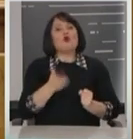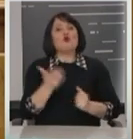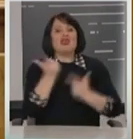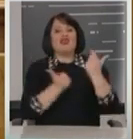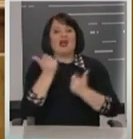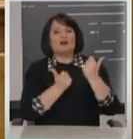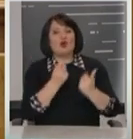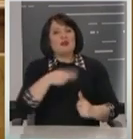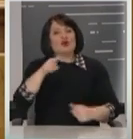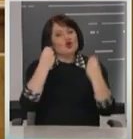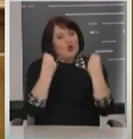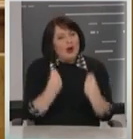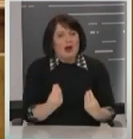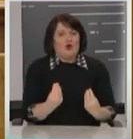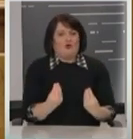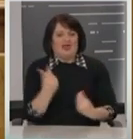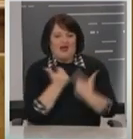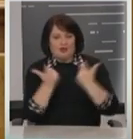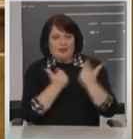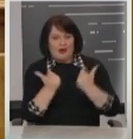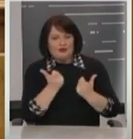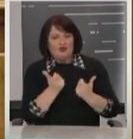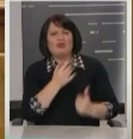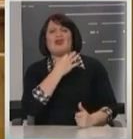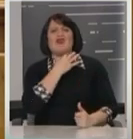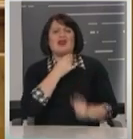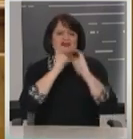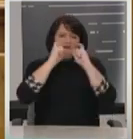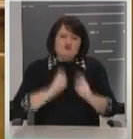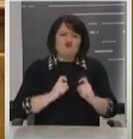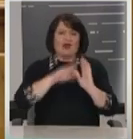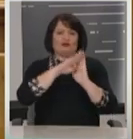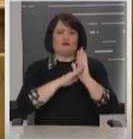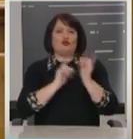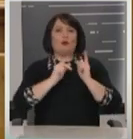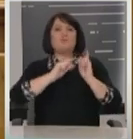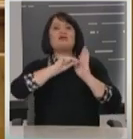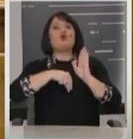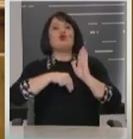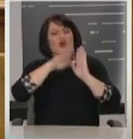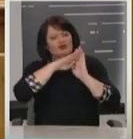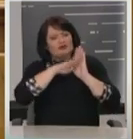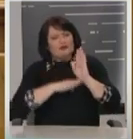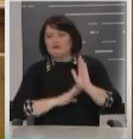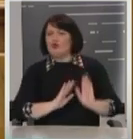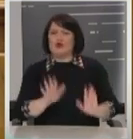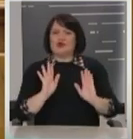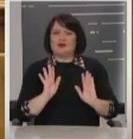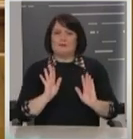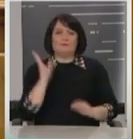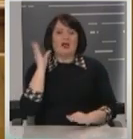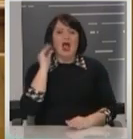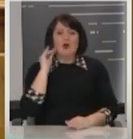ένα ευνοϊκό επιτόκιο δίχως τους καταναγκασμούς του μνημονιακού πλαισίου. Και σας